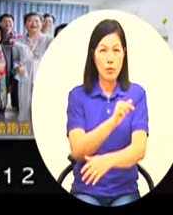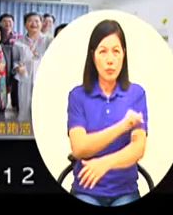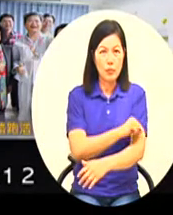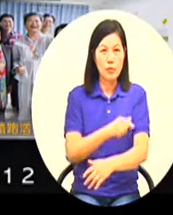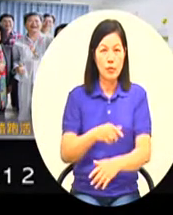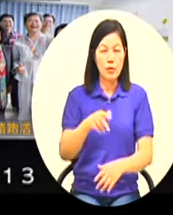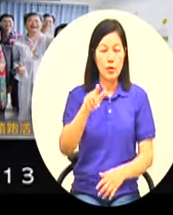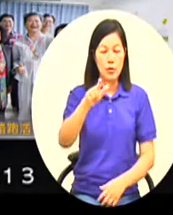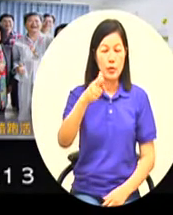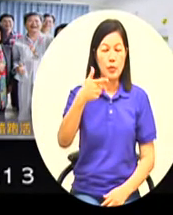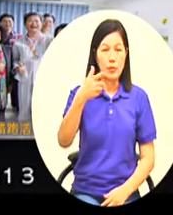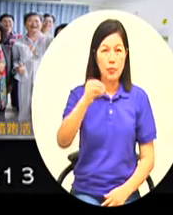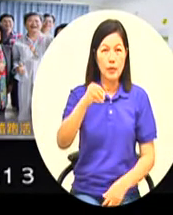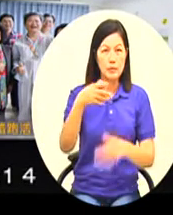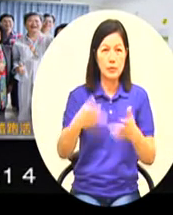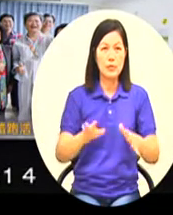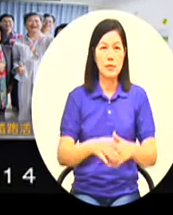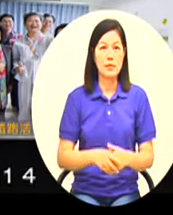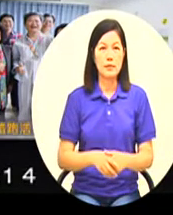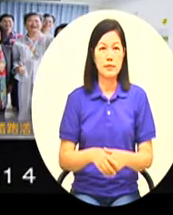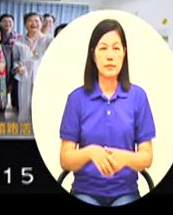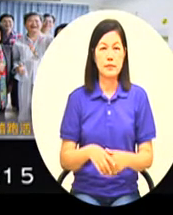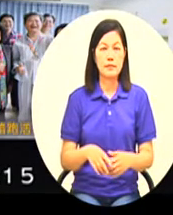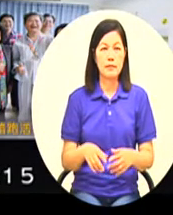69202次，送医的人士有